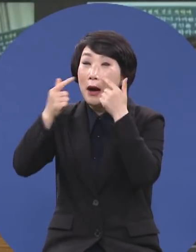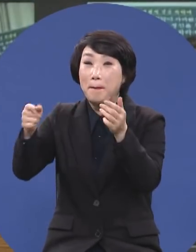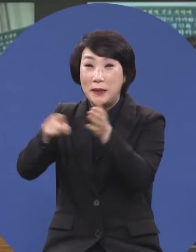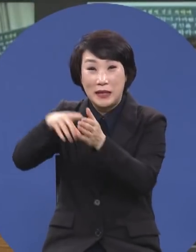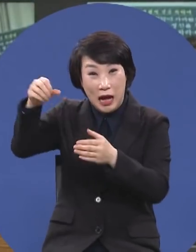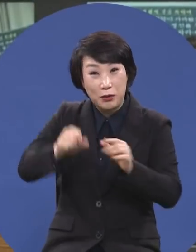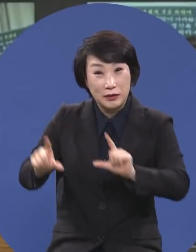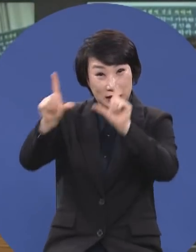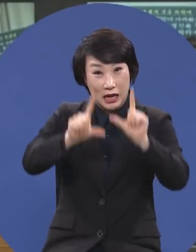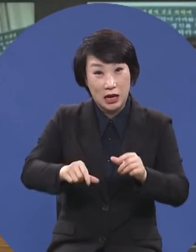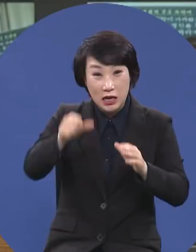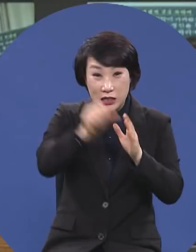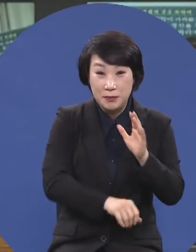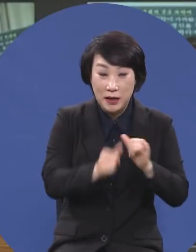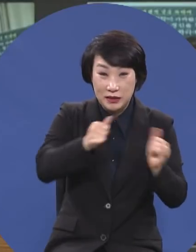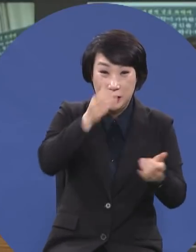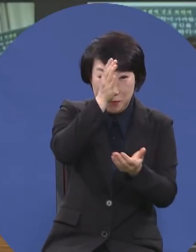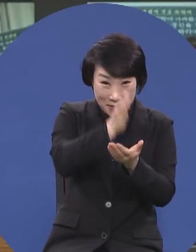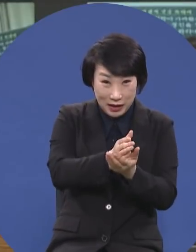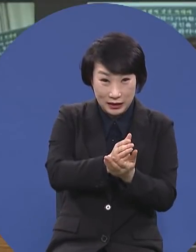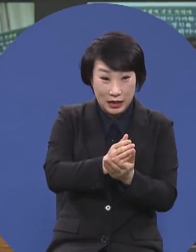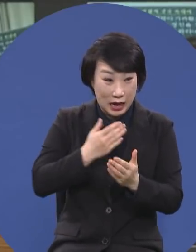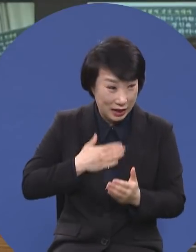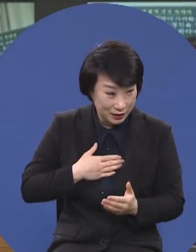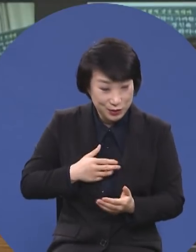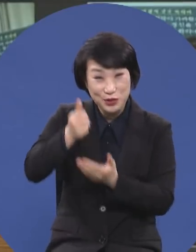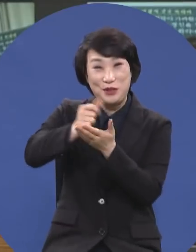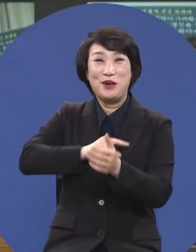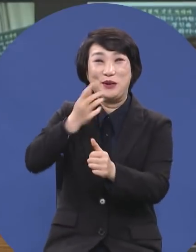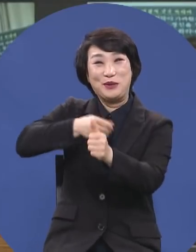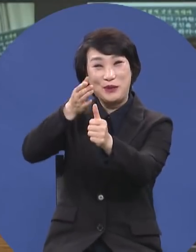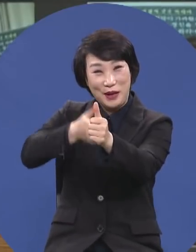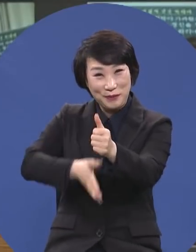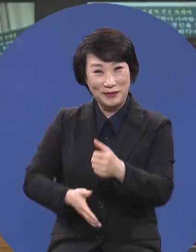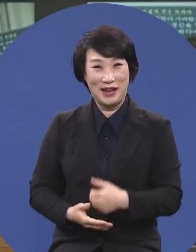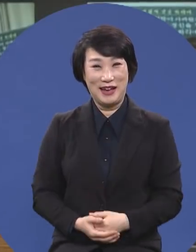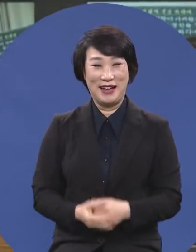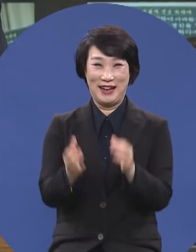살아서 실패자가 되지 말기를 주님의 이름으로 축원합니다.